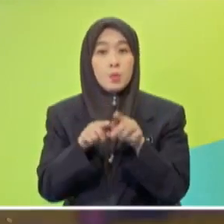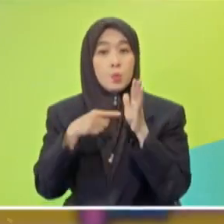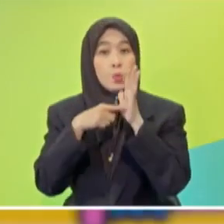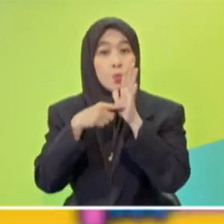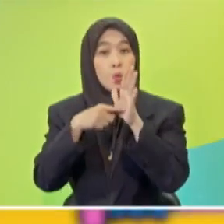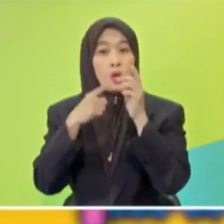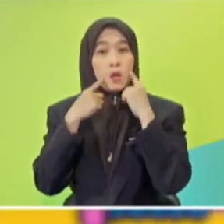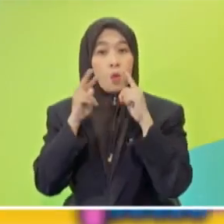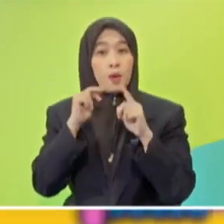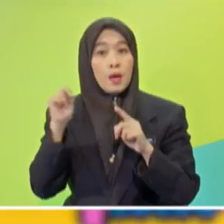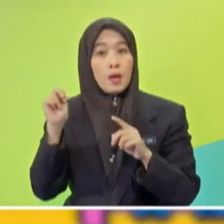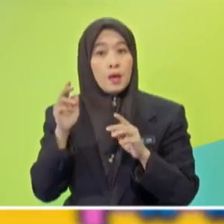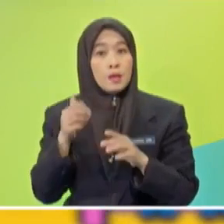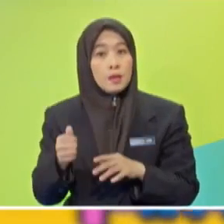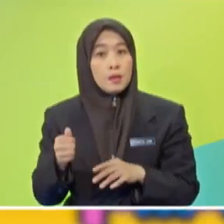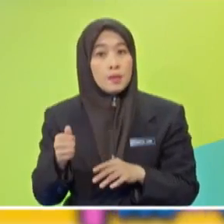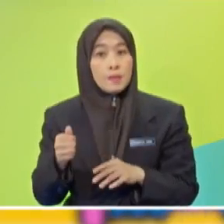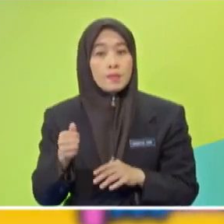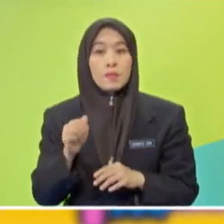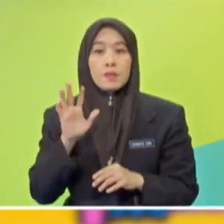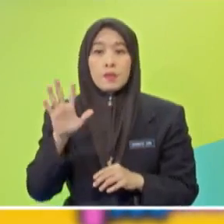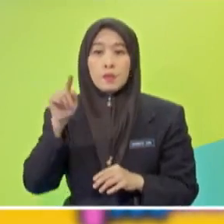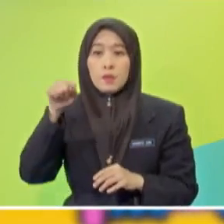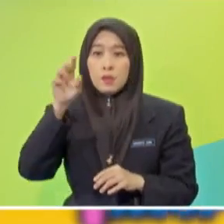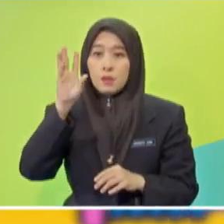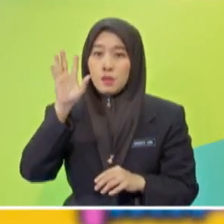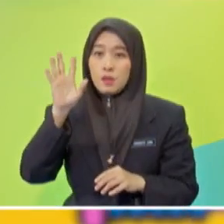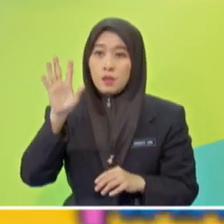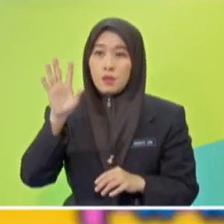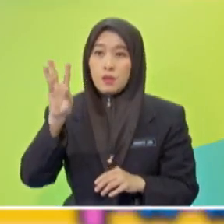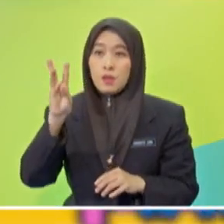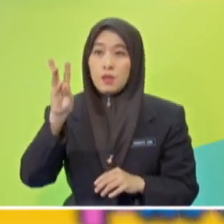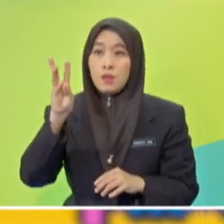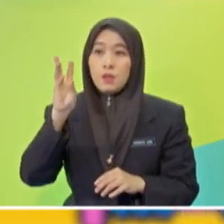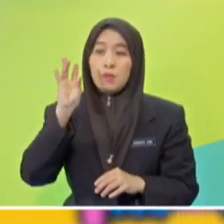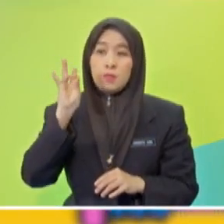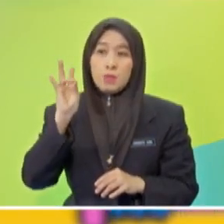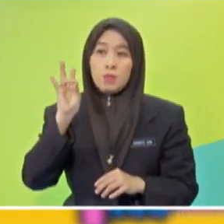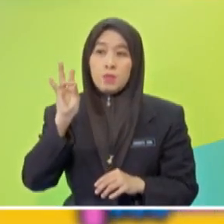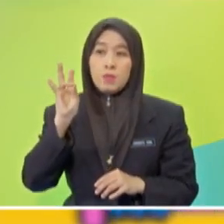anda Oke lima populehan 67 Adakah sama dengan